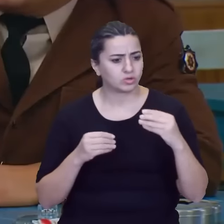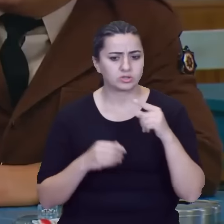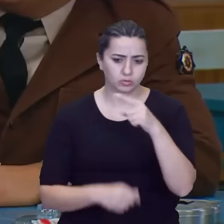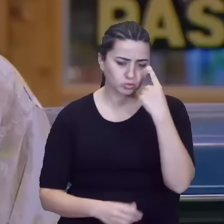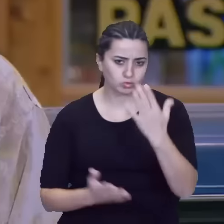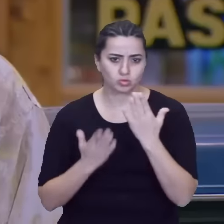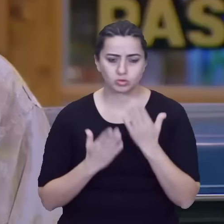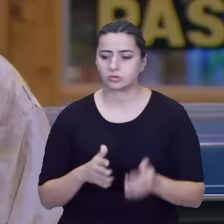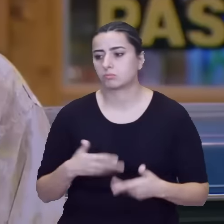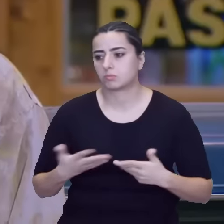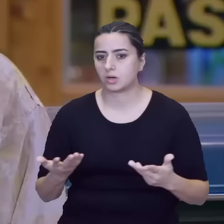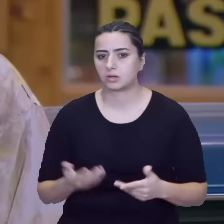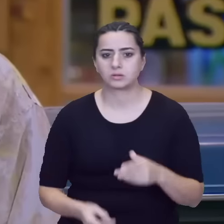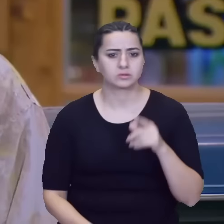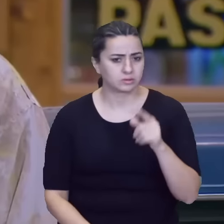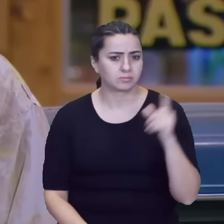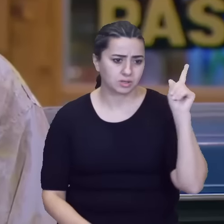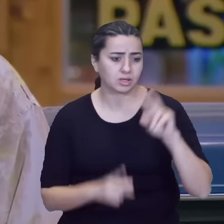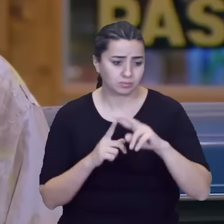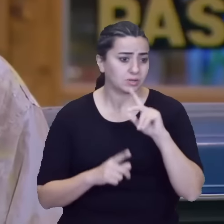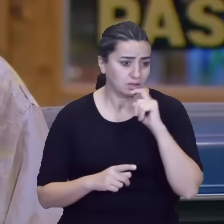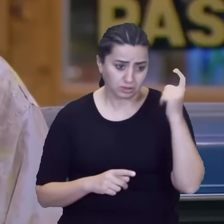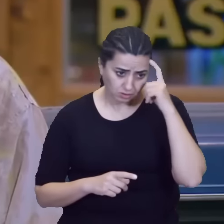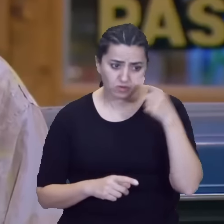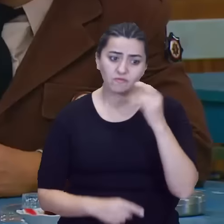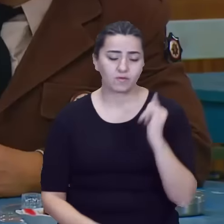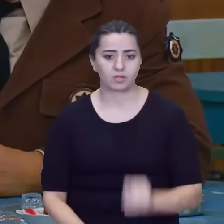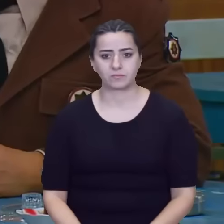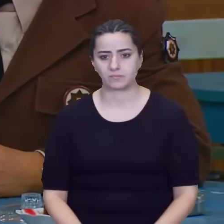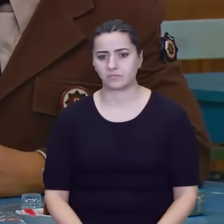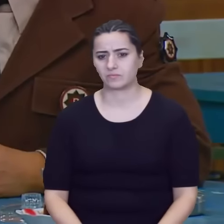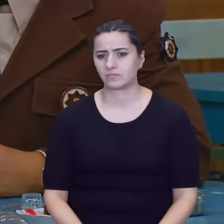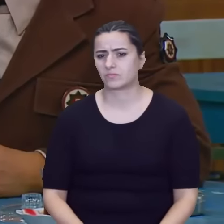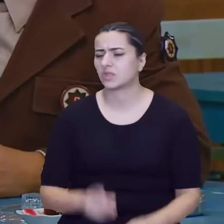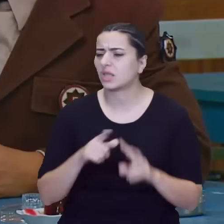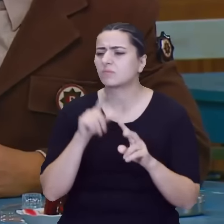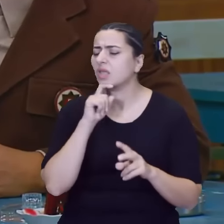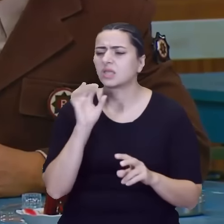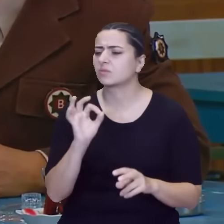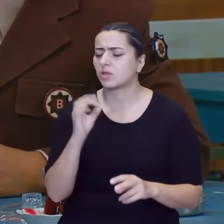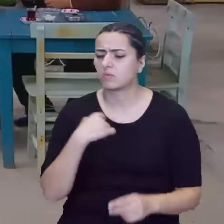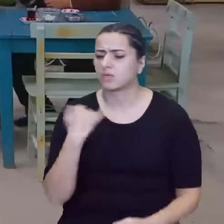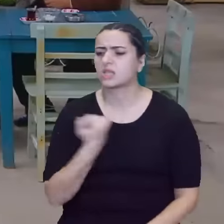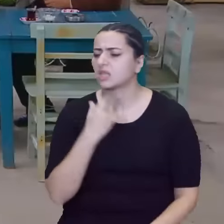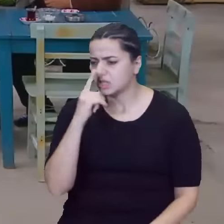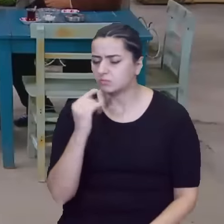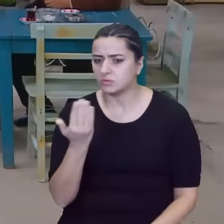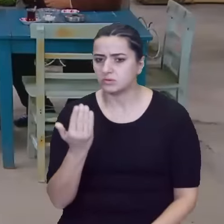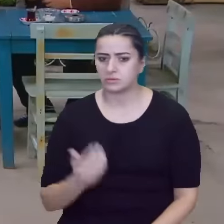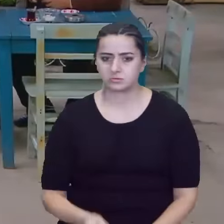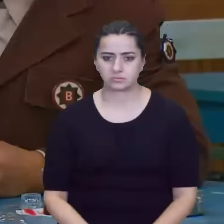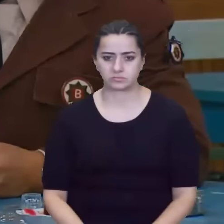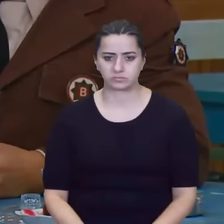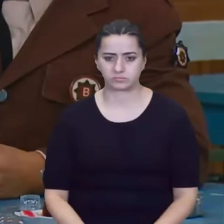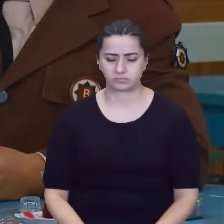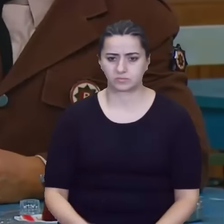ya. Bana ne? Nasıl bana ne? Sen Necip Tayyip'i tanıyorsan mı? Gelsin seni perişan eder bana. Necip Tayyip kimmiş ya? Kimmiş elik beni perişan edecek? Hele söylediğin lafa bak